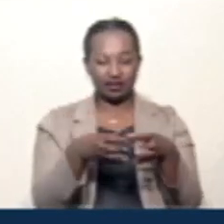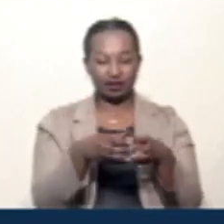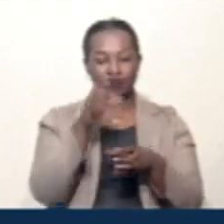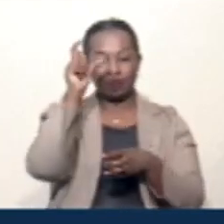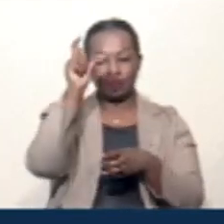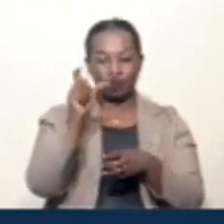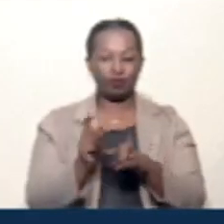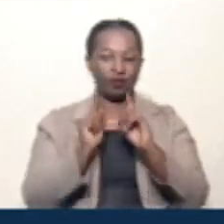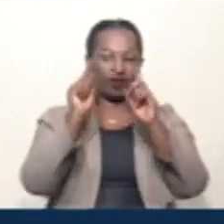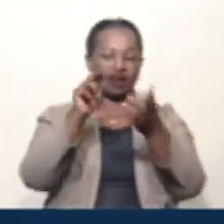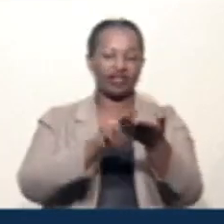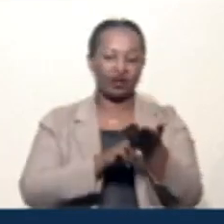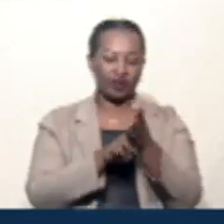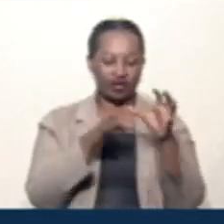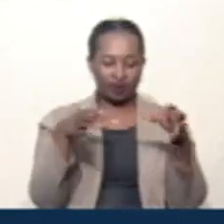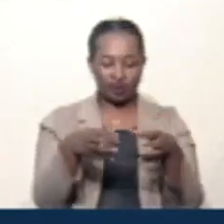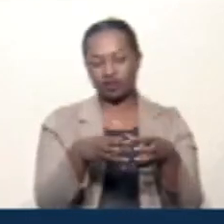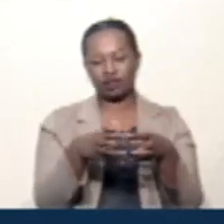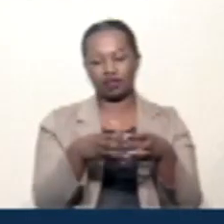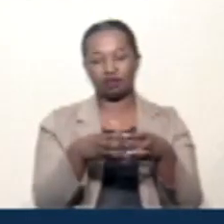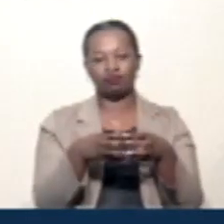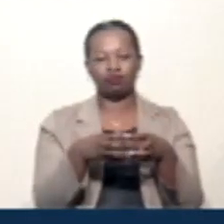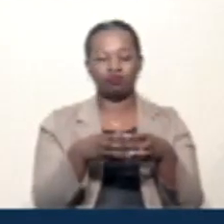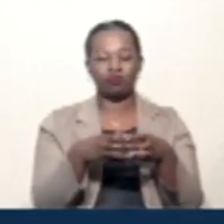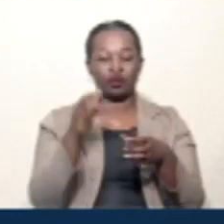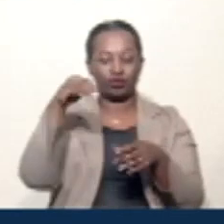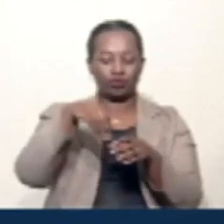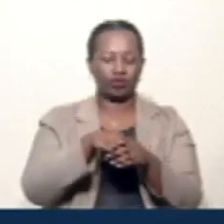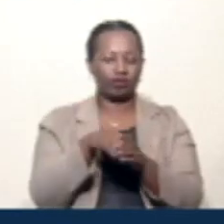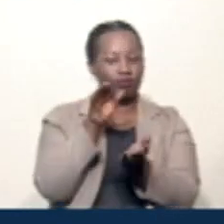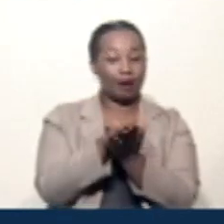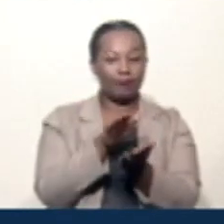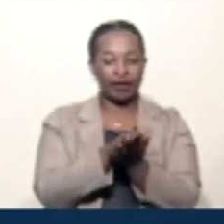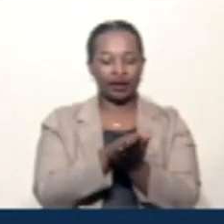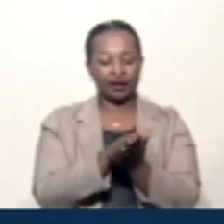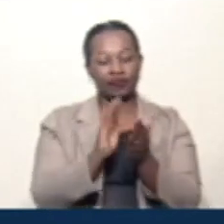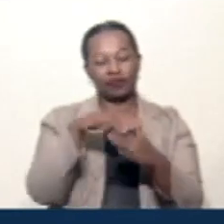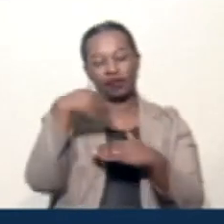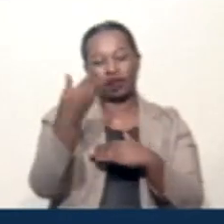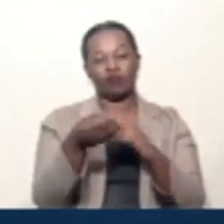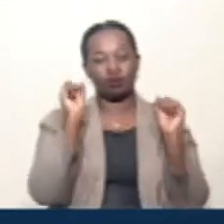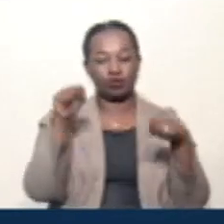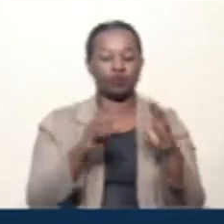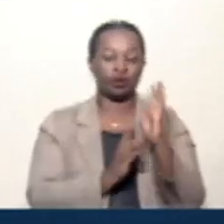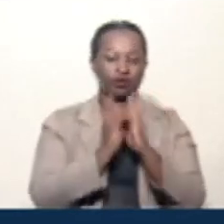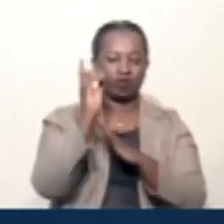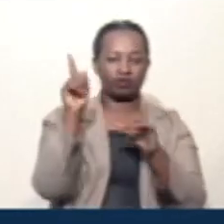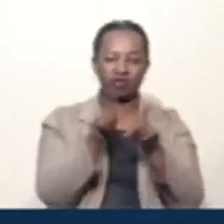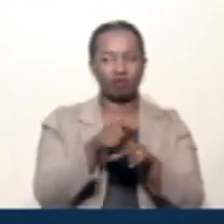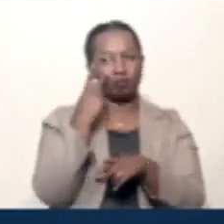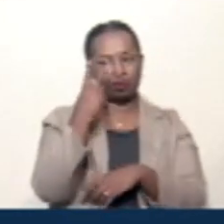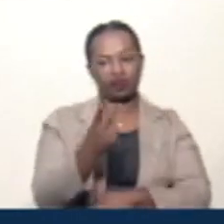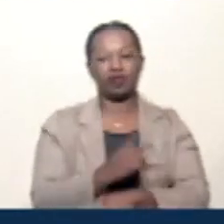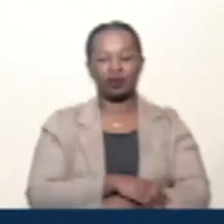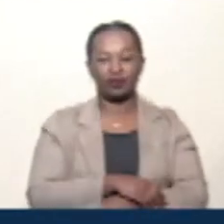umuntu akagenda kwifashisha amatsinda tukaba no mu bigo by'imari hanyuma tukabasha kwiteza imbere nk'uko